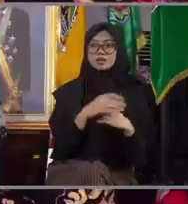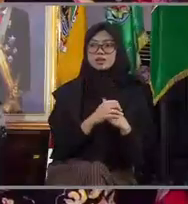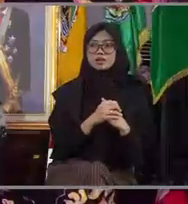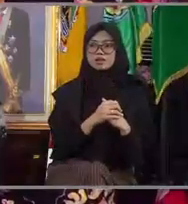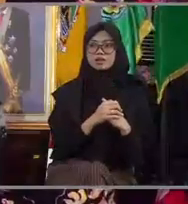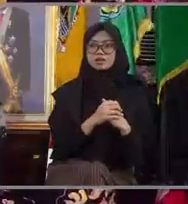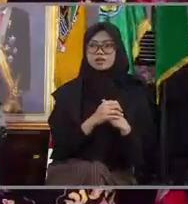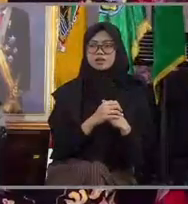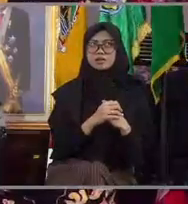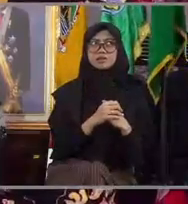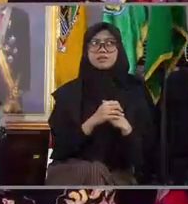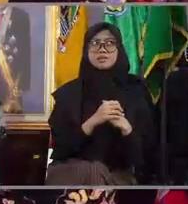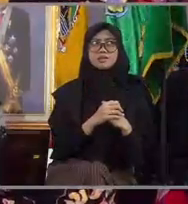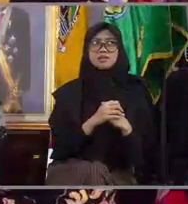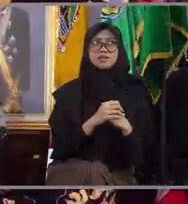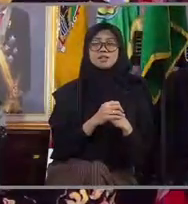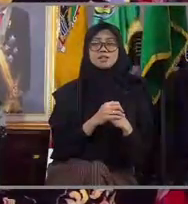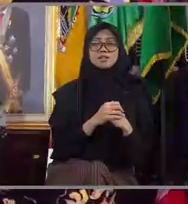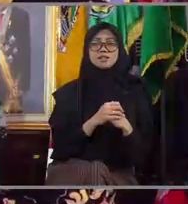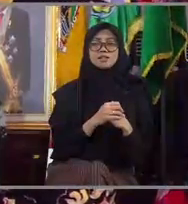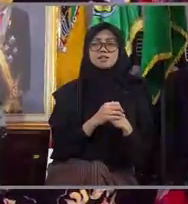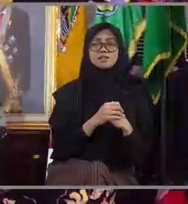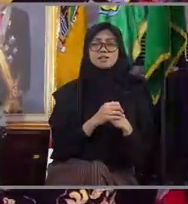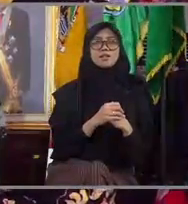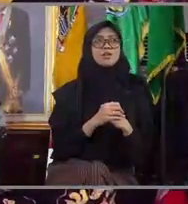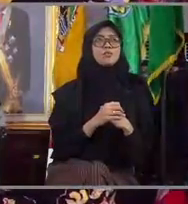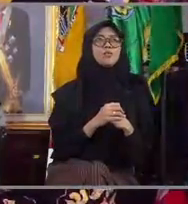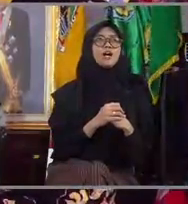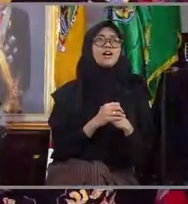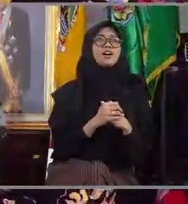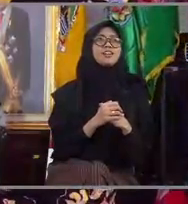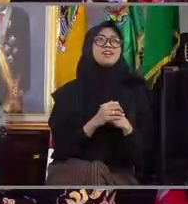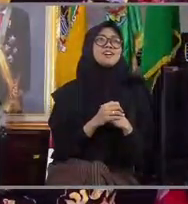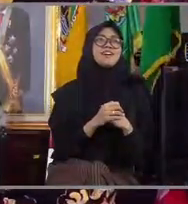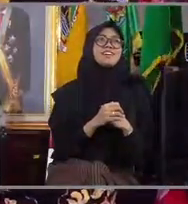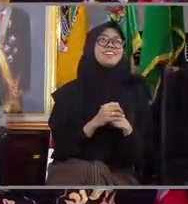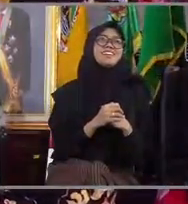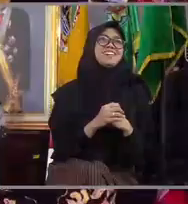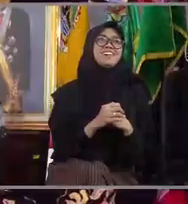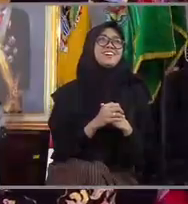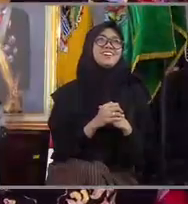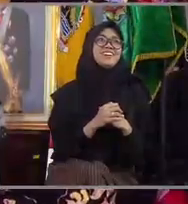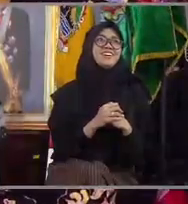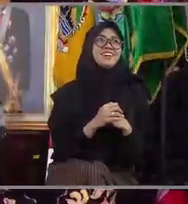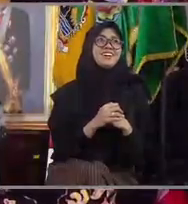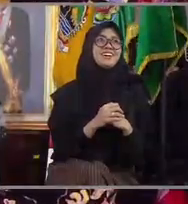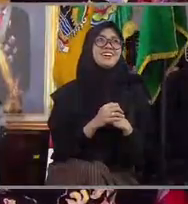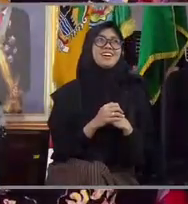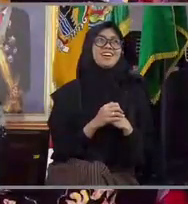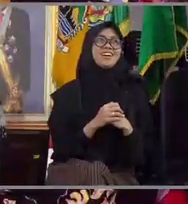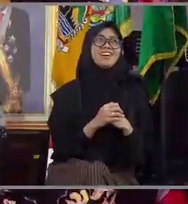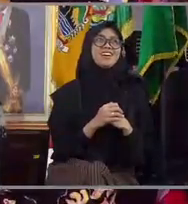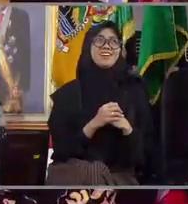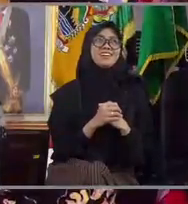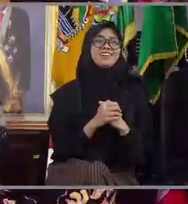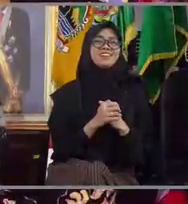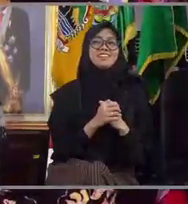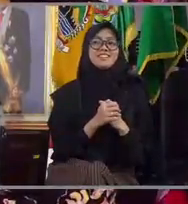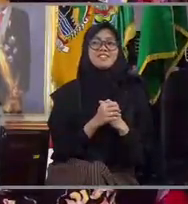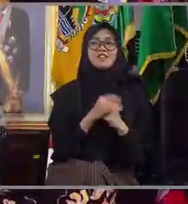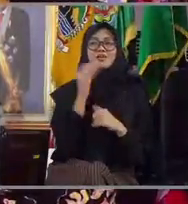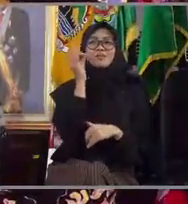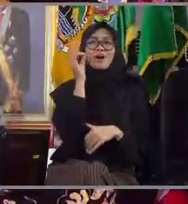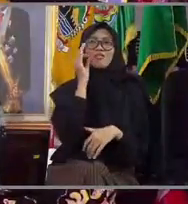ya Artinya dengan adanya utang lantas kita bangunkan pagi deskripsi suatu kebijakan kalau melihat